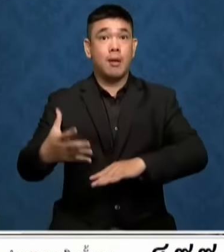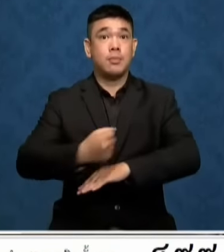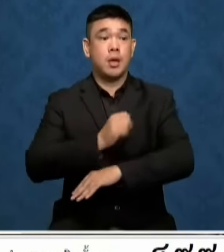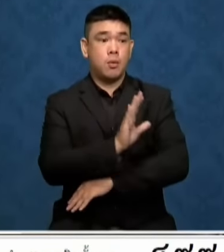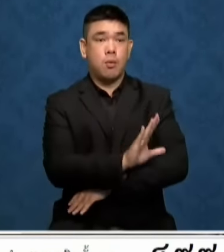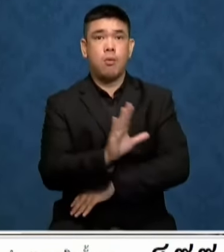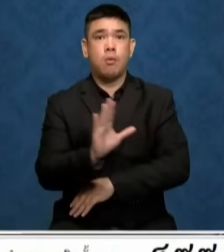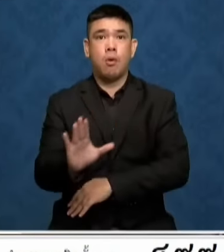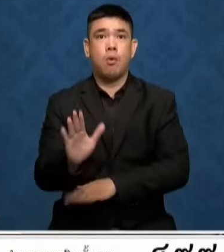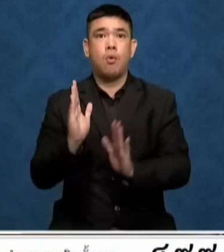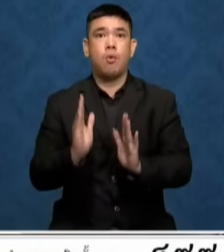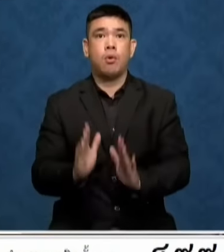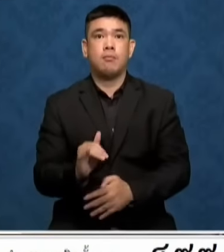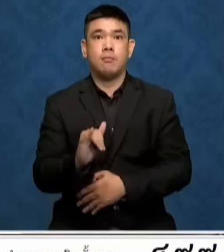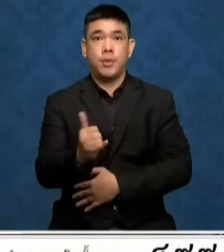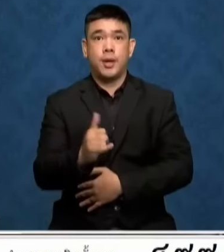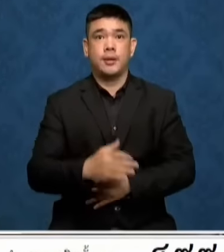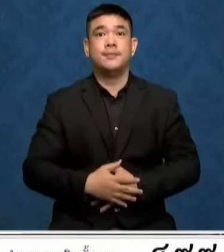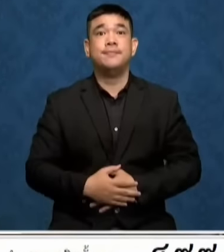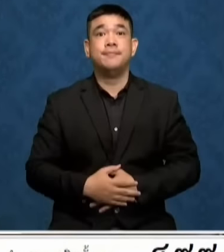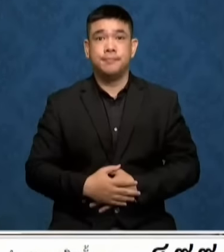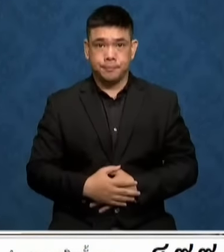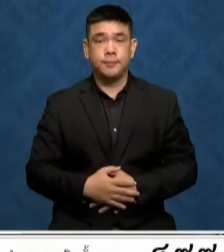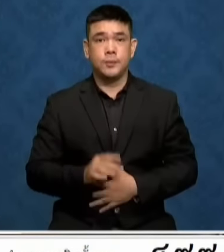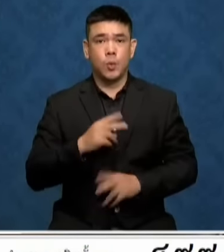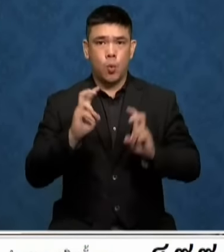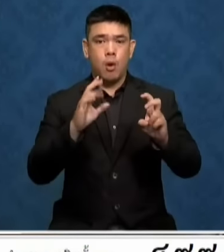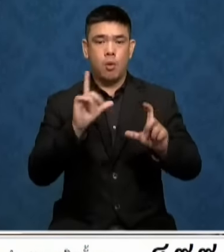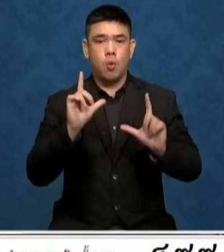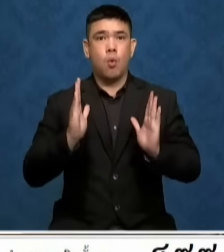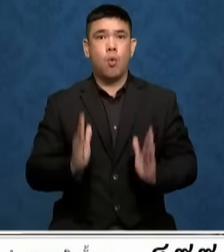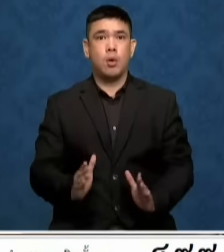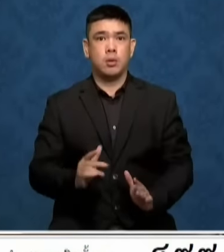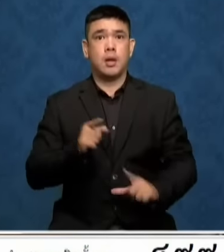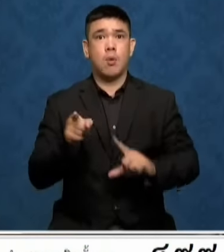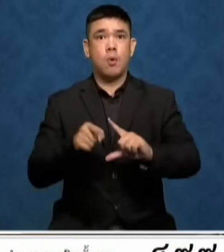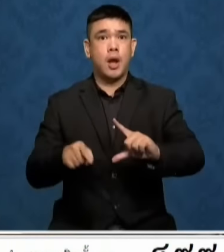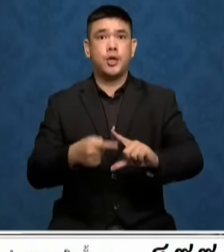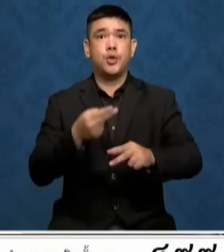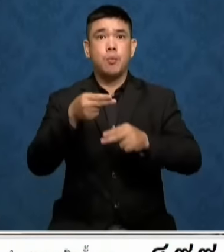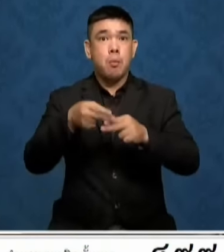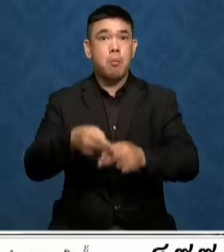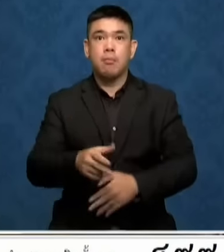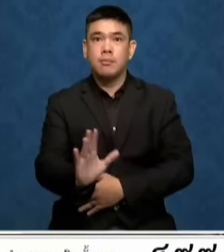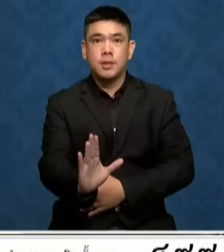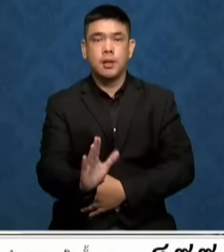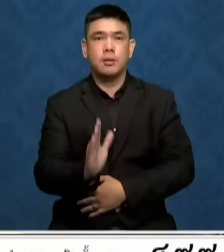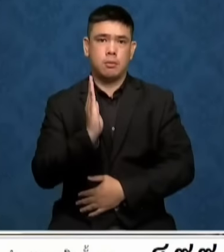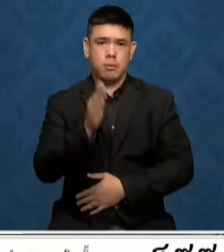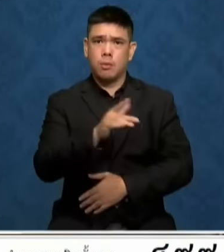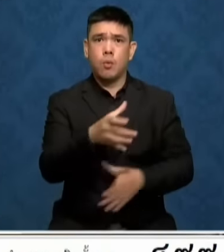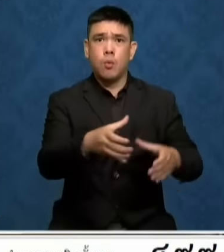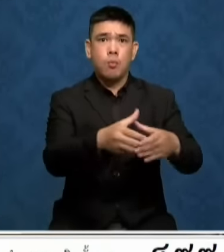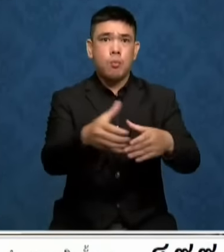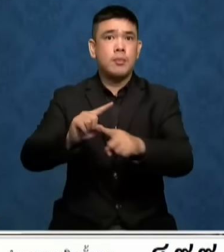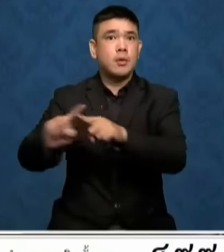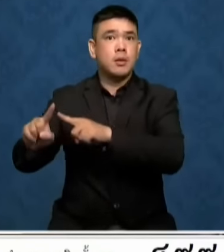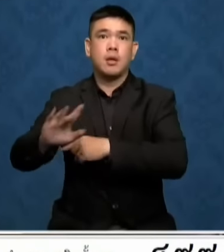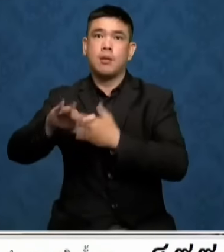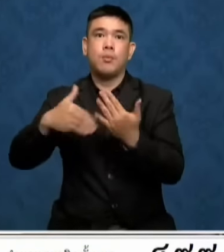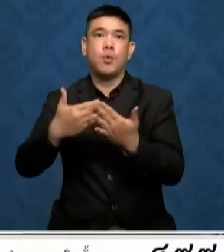จของคนไม่กี่คนเรื่องนี้ไม่ใช่เรื่องของพรรคก้าวไกลค่ะแต่เป็นเรื่องของพรรคการเมืองทุกพรรค